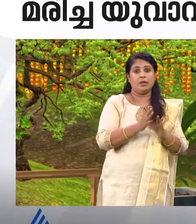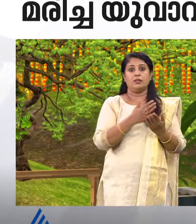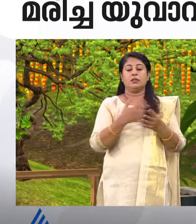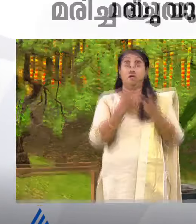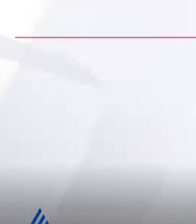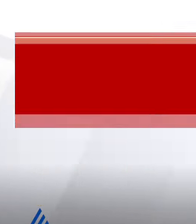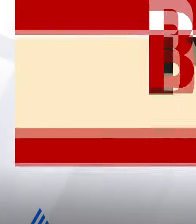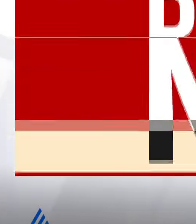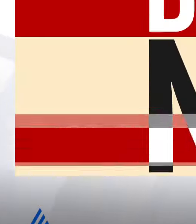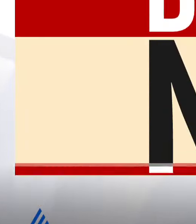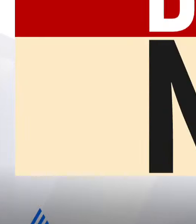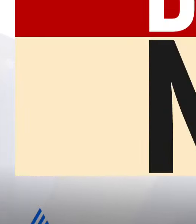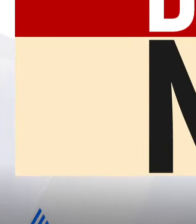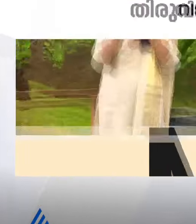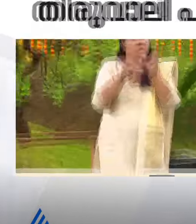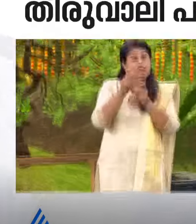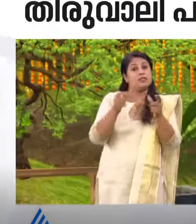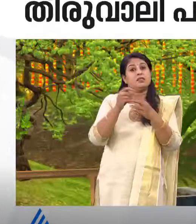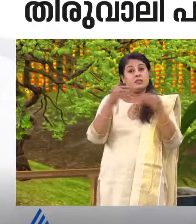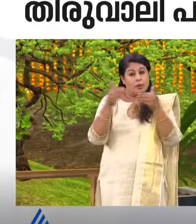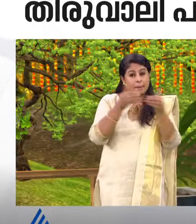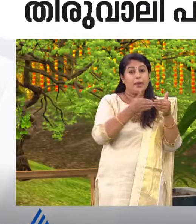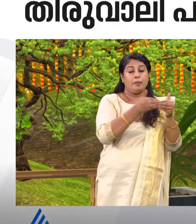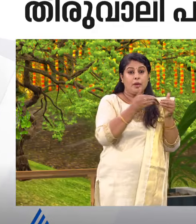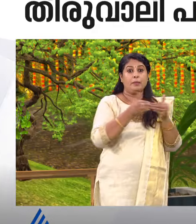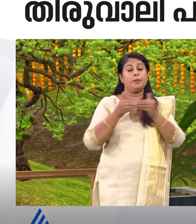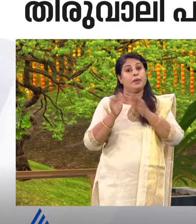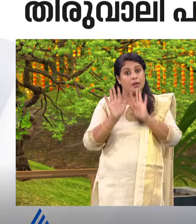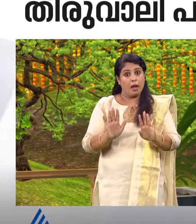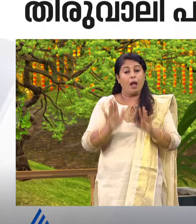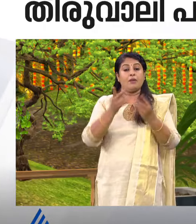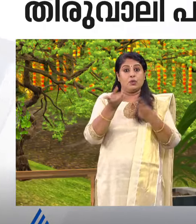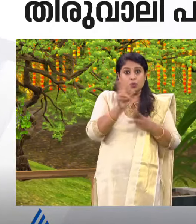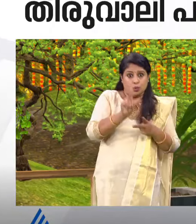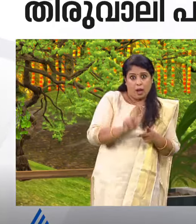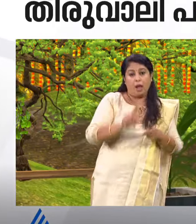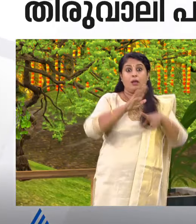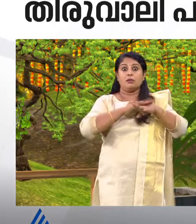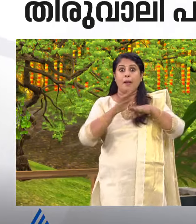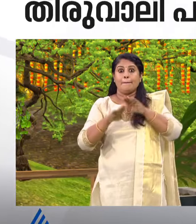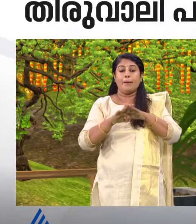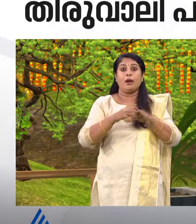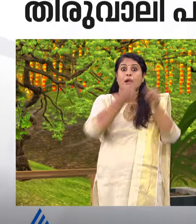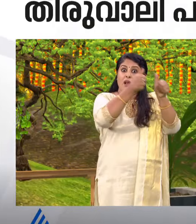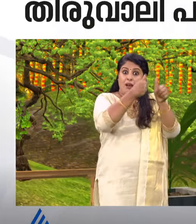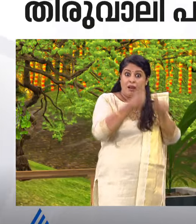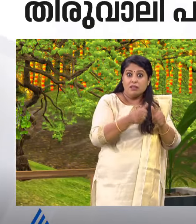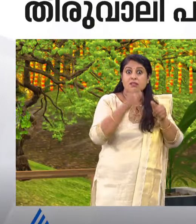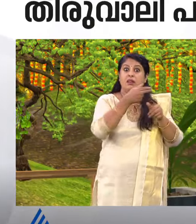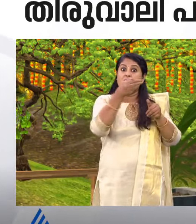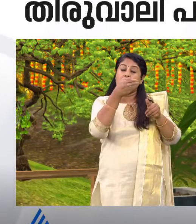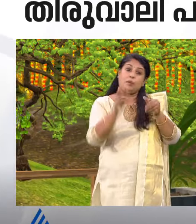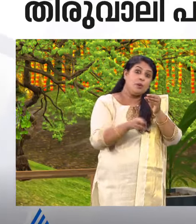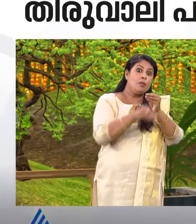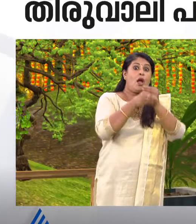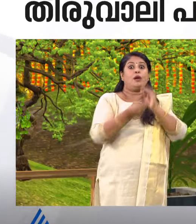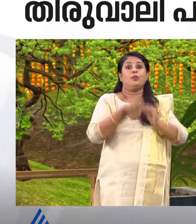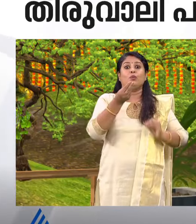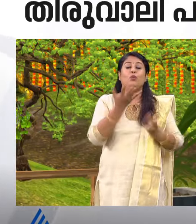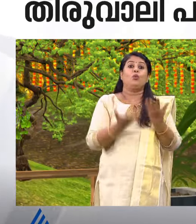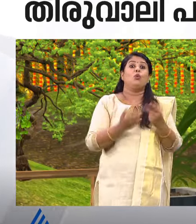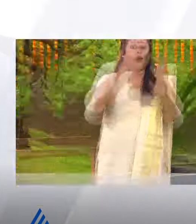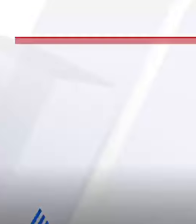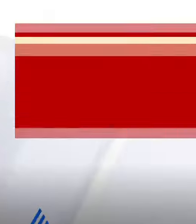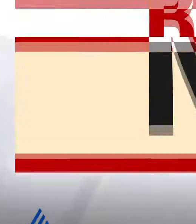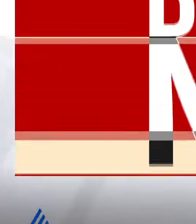ഒരു ആരോഗ്യ പ്രവർത്തകനെ കണ്ടിട്ടുണ്ട്. ഇങ്ങനെ പലതരത്തിലുള്ള സമ്പർക്കമുണ്ട്. അതുകൊണ്ട് തന്നെ ഇനിയും സമ്പർക്ക പട്ടിക വിപുലീകരിക്കാൻ തന്നെയാണ് സാധ്യത. കൂടുതൽ പേർ സമ്പർക്കമുണ്ടാകുമെന്ന്